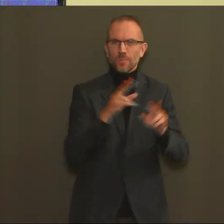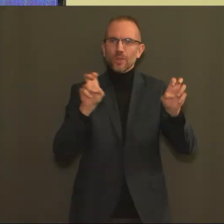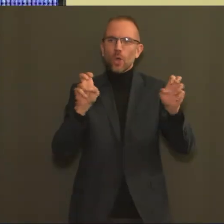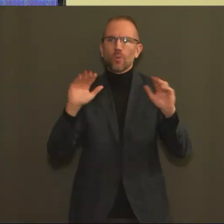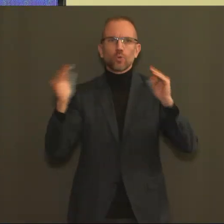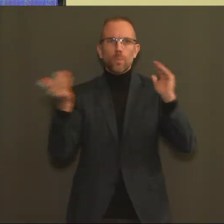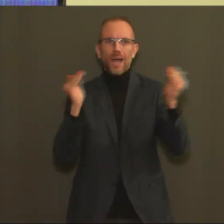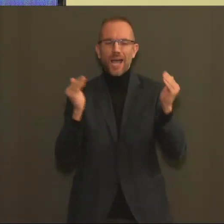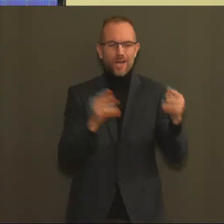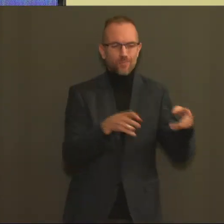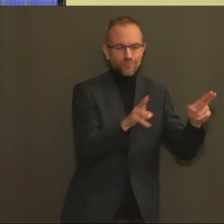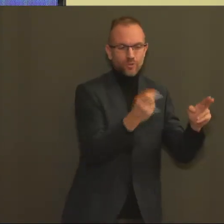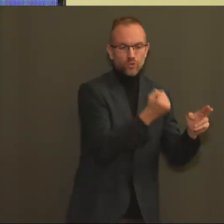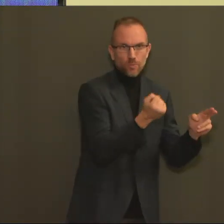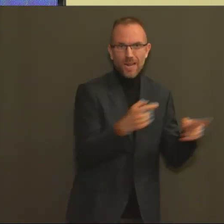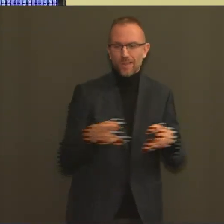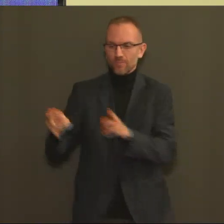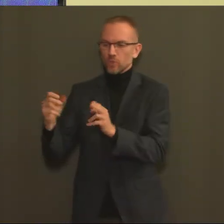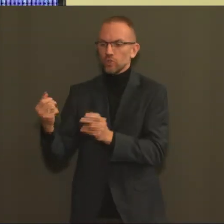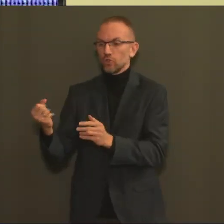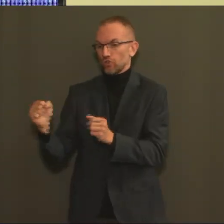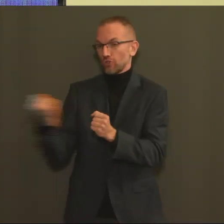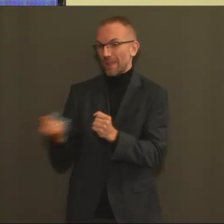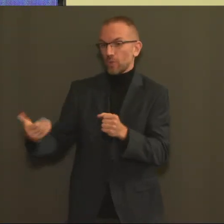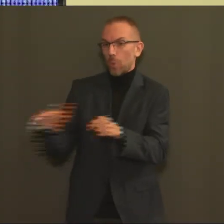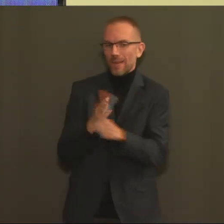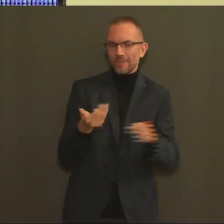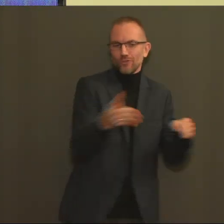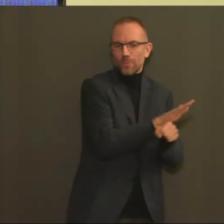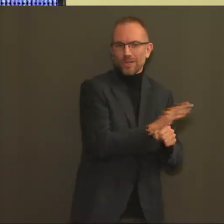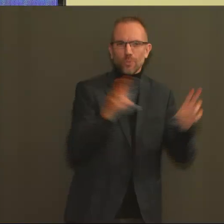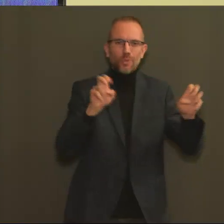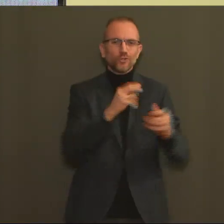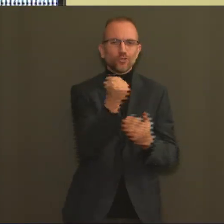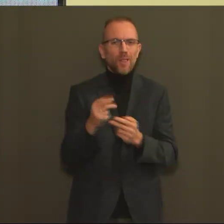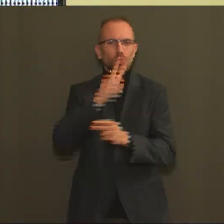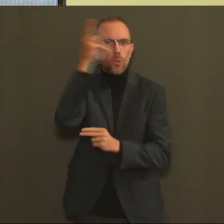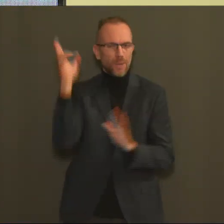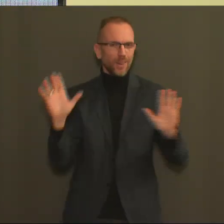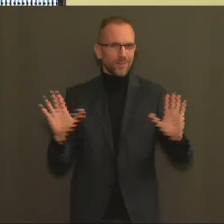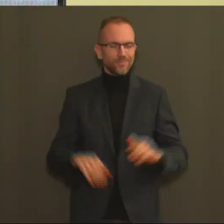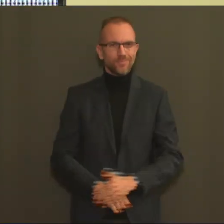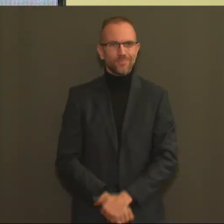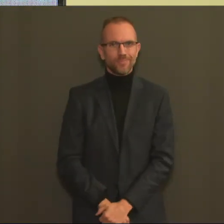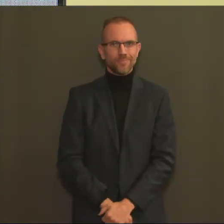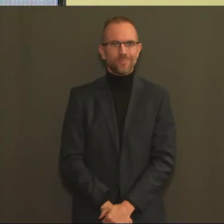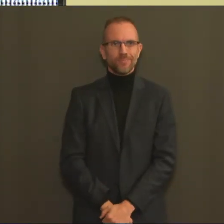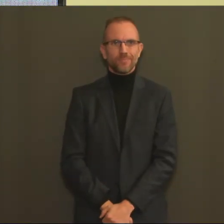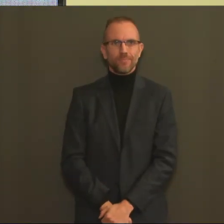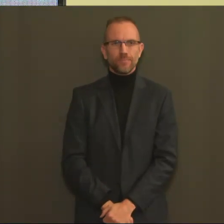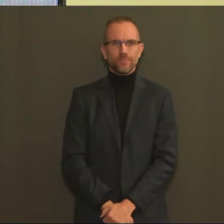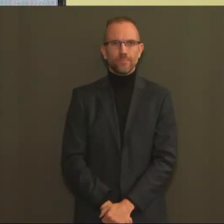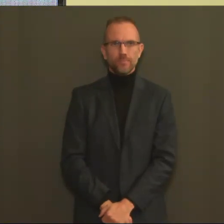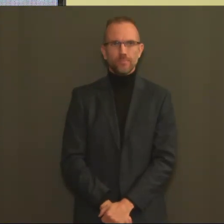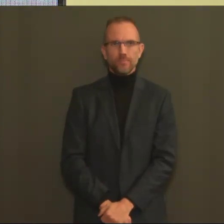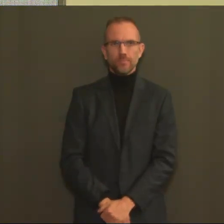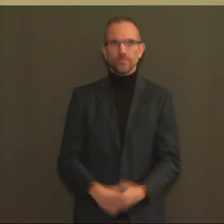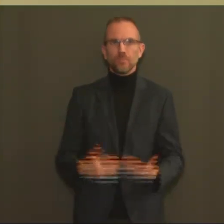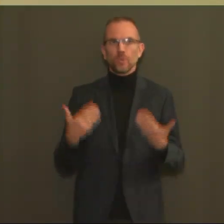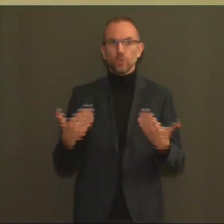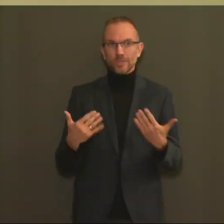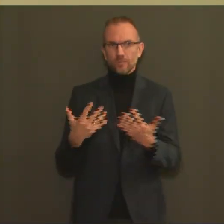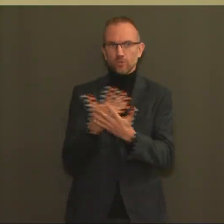papavers hem en compleet dit gaan waar je pc mijn acute dan sloeg hij twee nullen dus ook zeer volgende